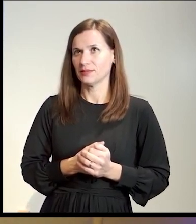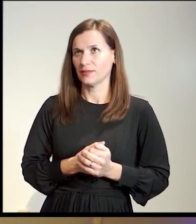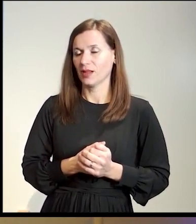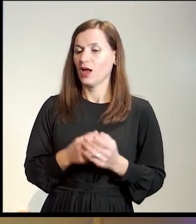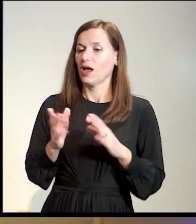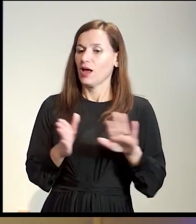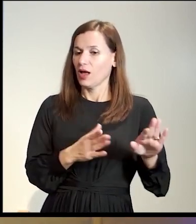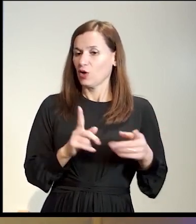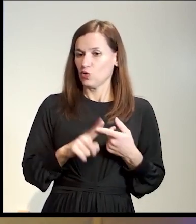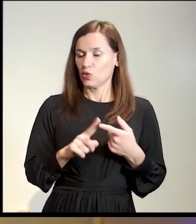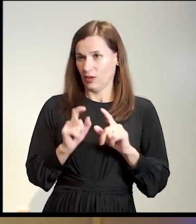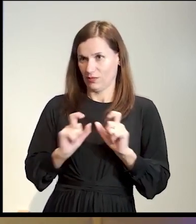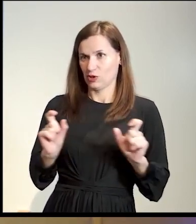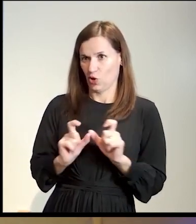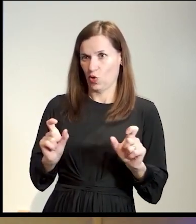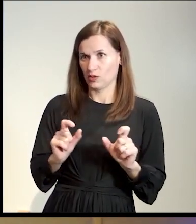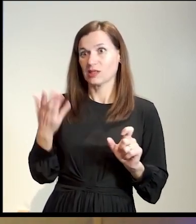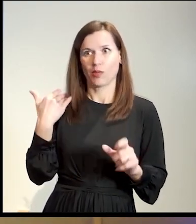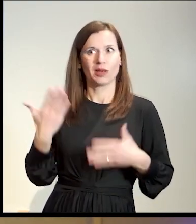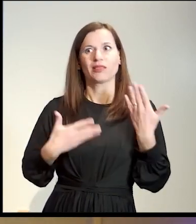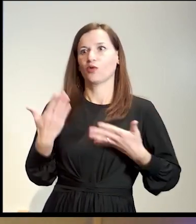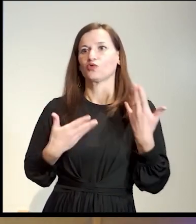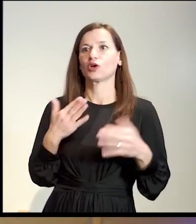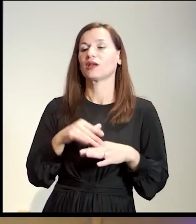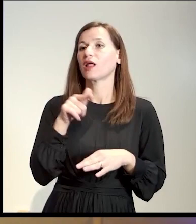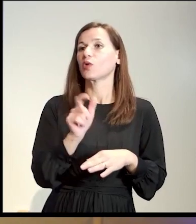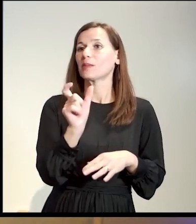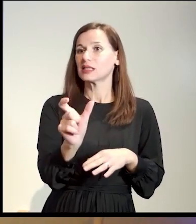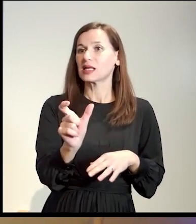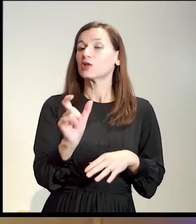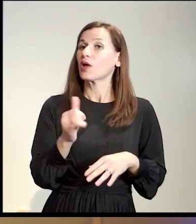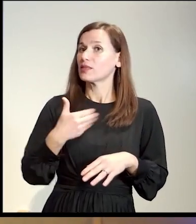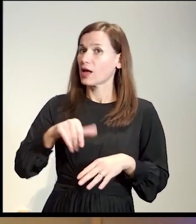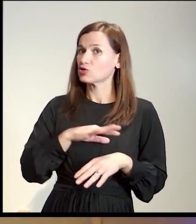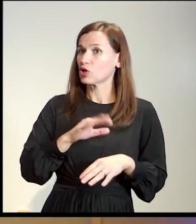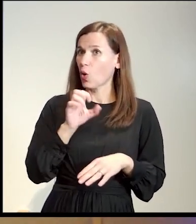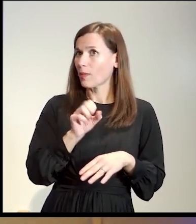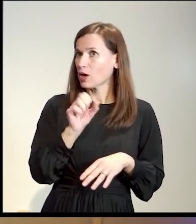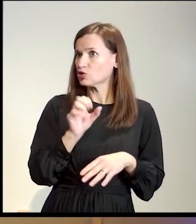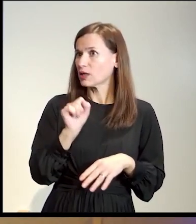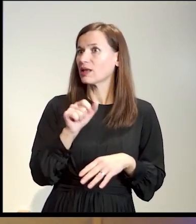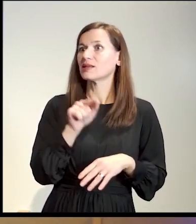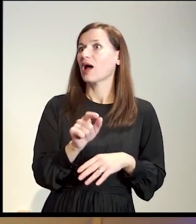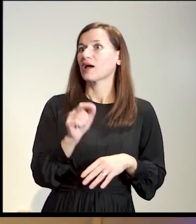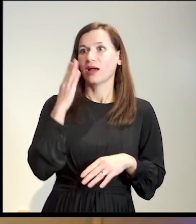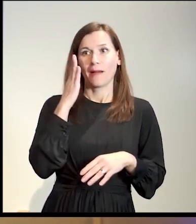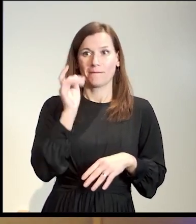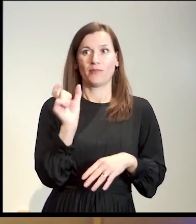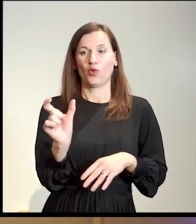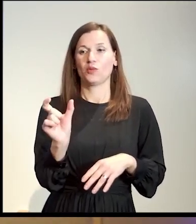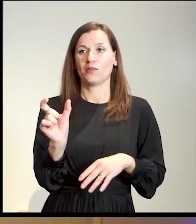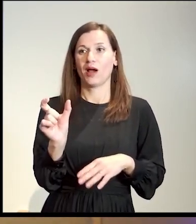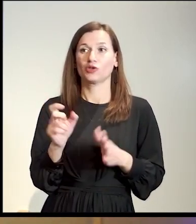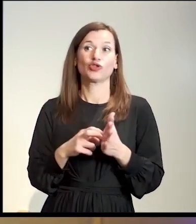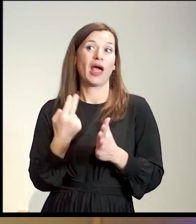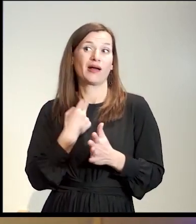Drugi vzrok, da smo bili navdušeni nad to besedo, je naše opažanje, da takšnega pojma zaenkrat niti